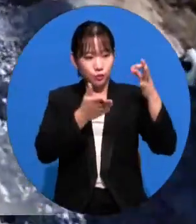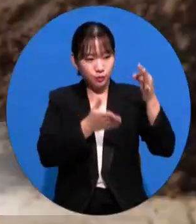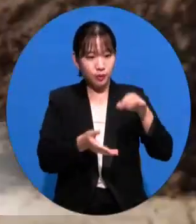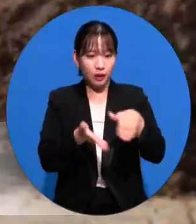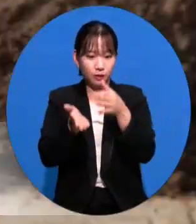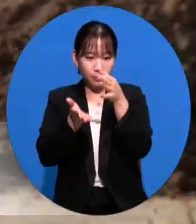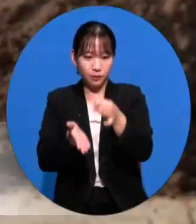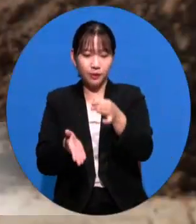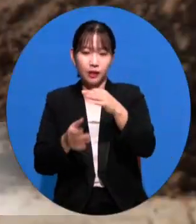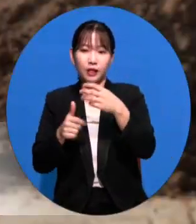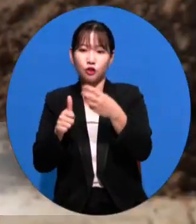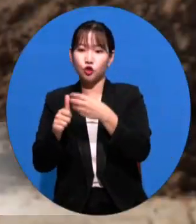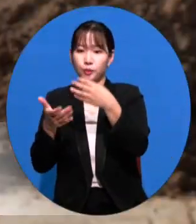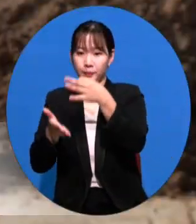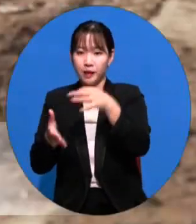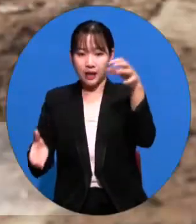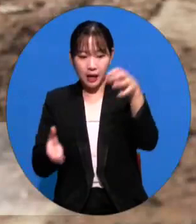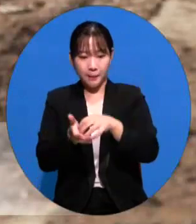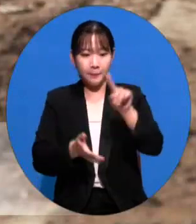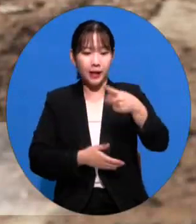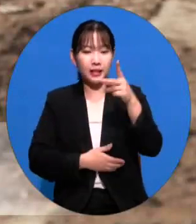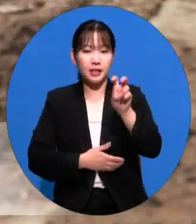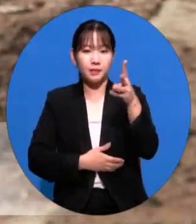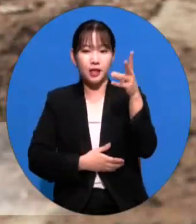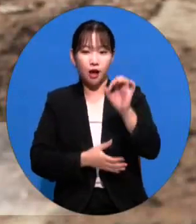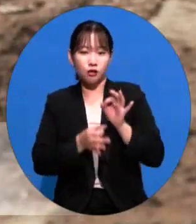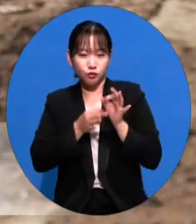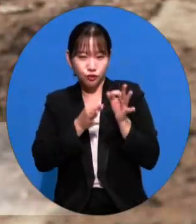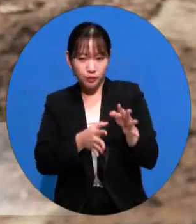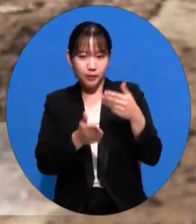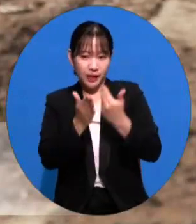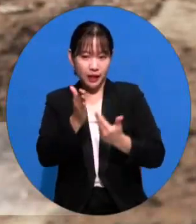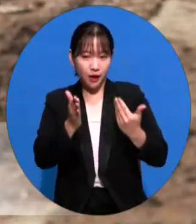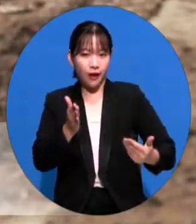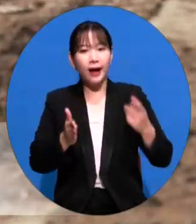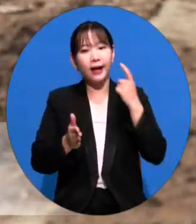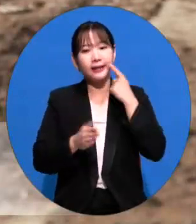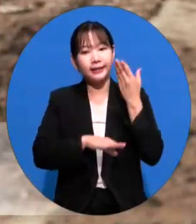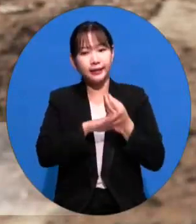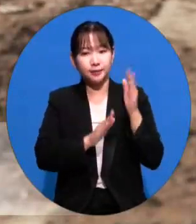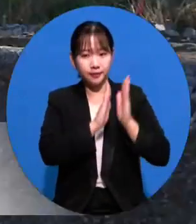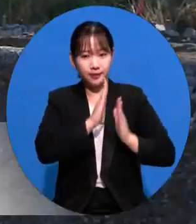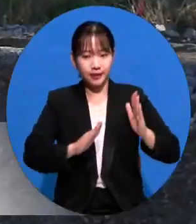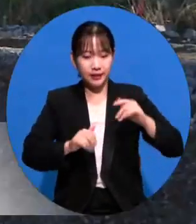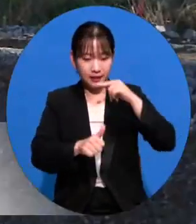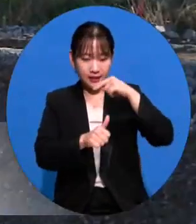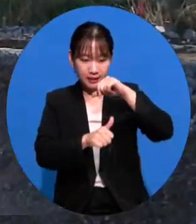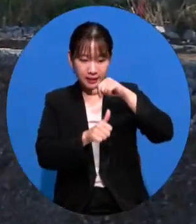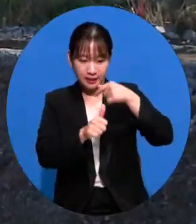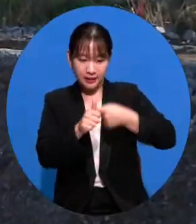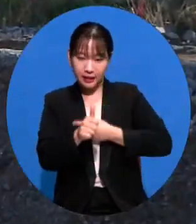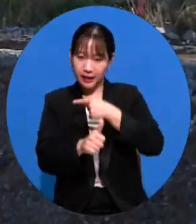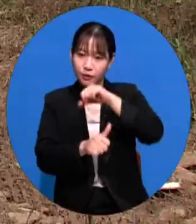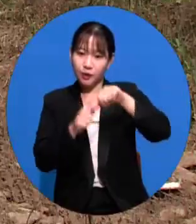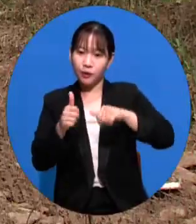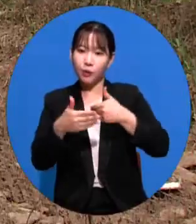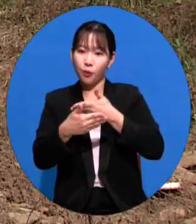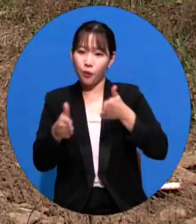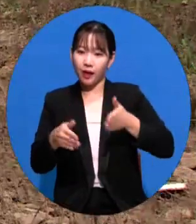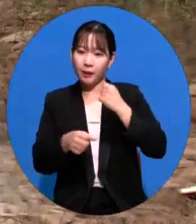도비, 그리고 군비 등 122억 원을 투입해 사교천의 인공습지와 생태 환경 공간을 조성해 왔습니다.